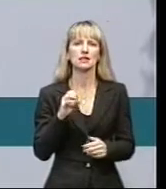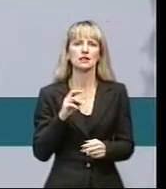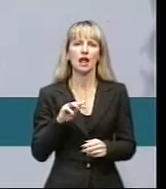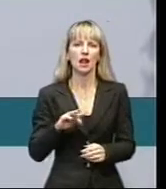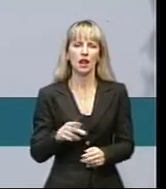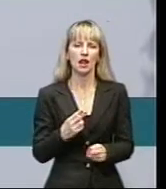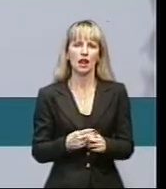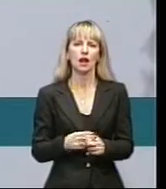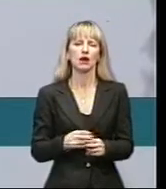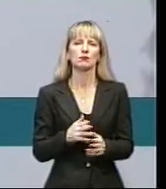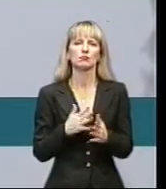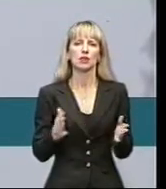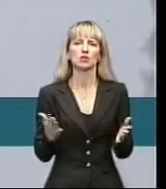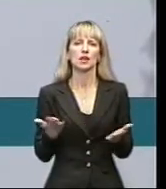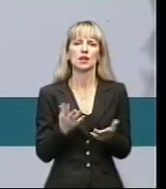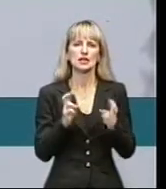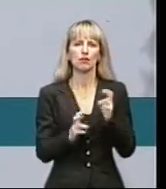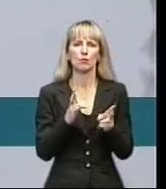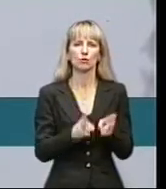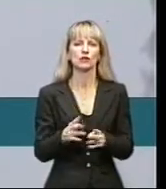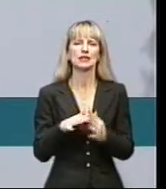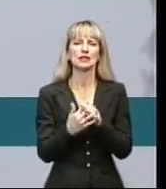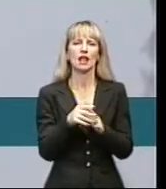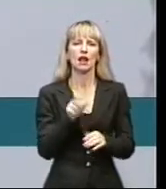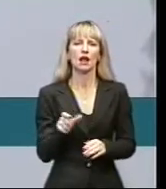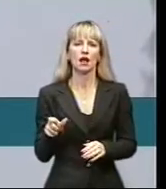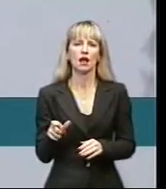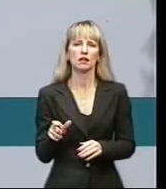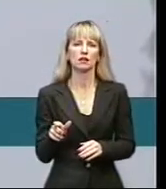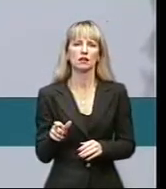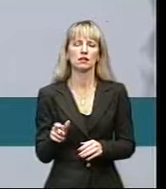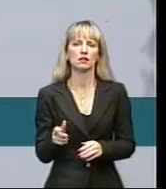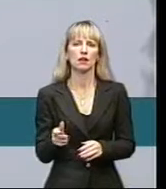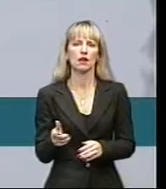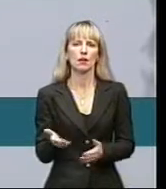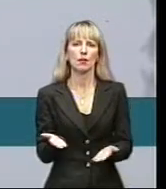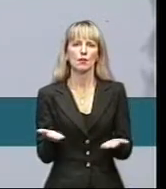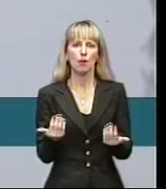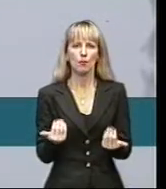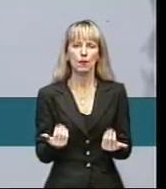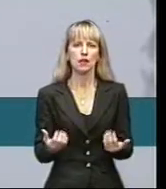найбільше постраждали. Селян мобілізовували, от як